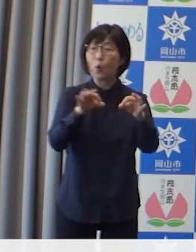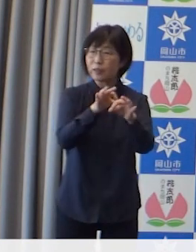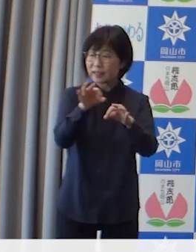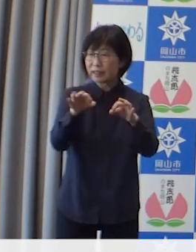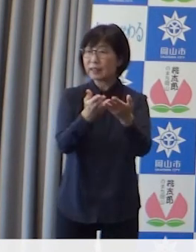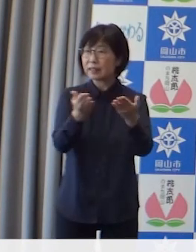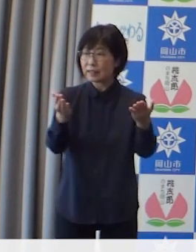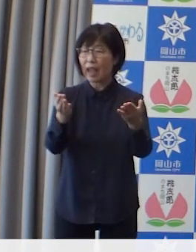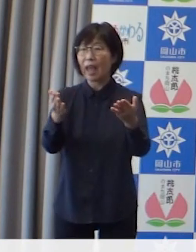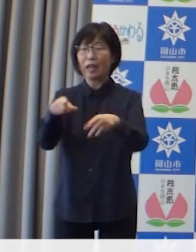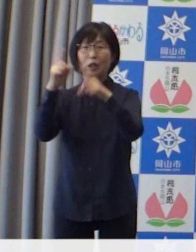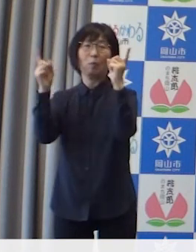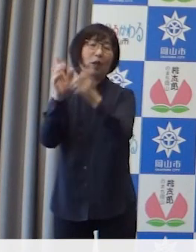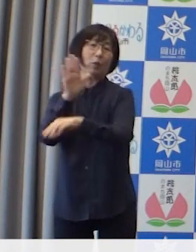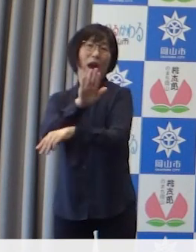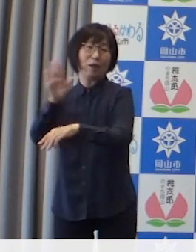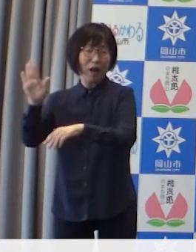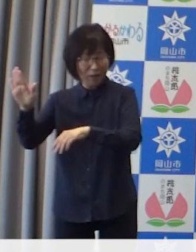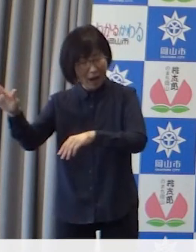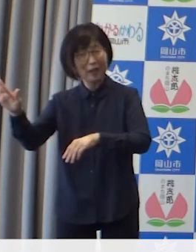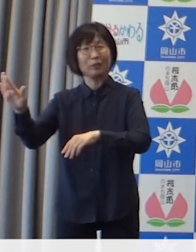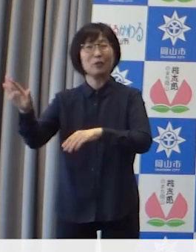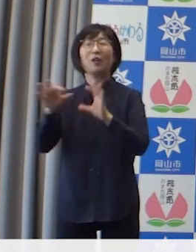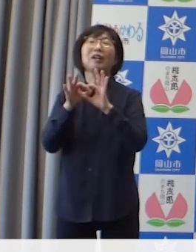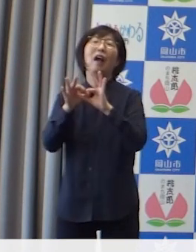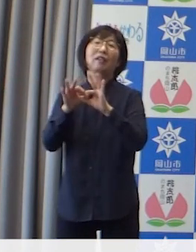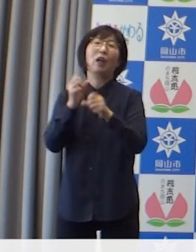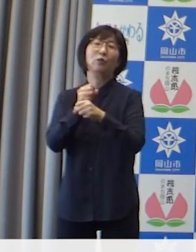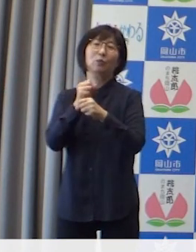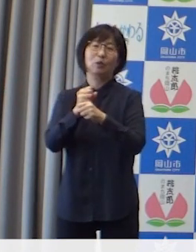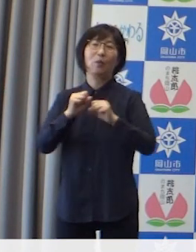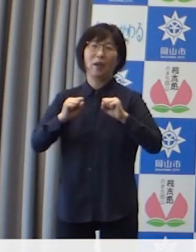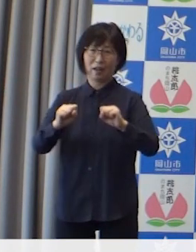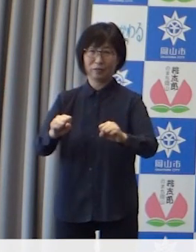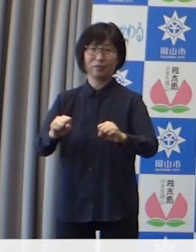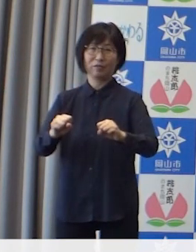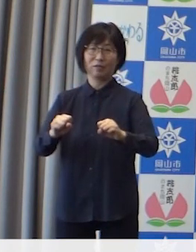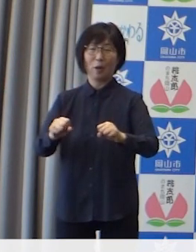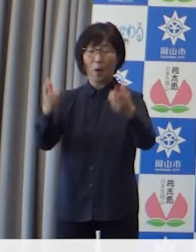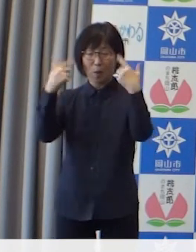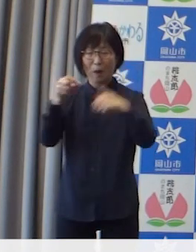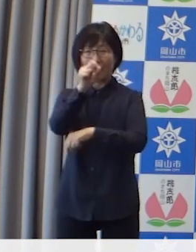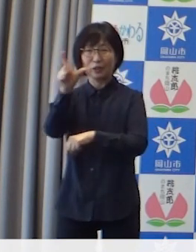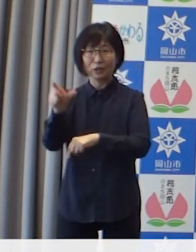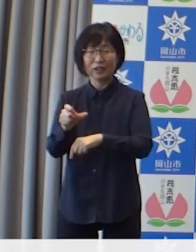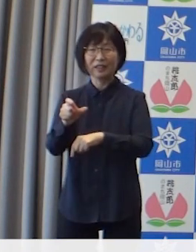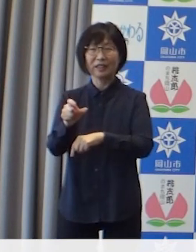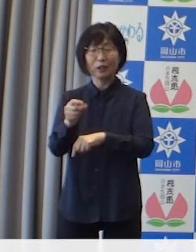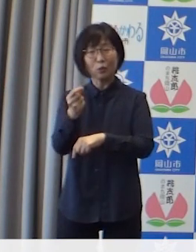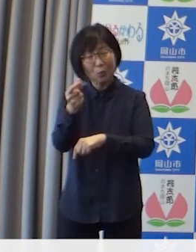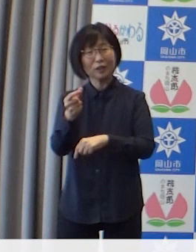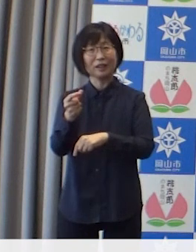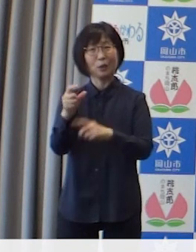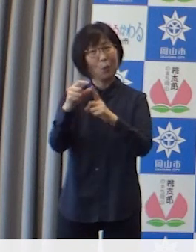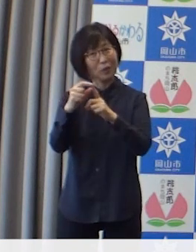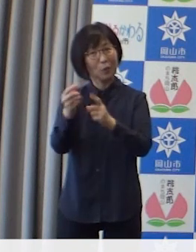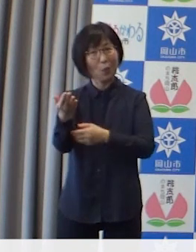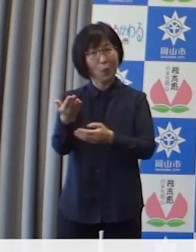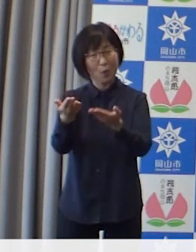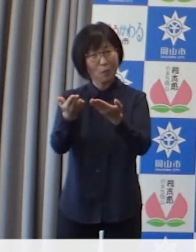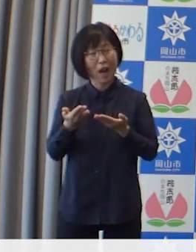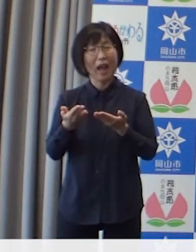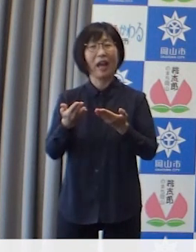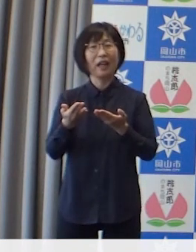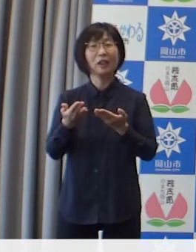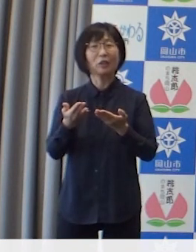、そういった環境づくりをしていくと。また毎月ちょっとした特典がもらえる抽選やキャラクター育成